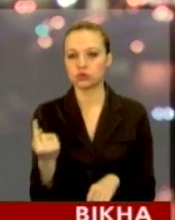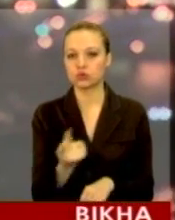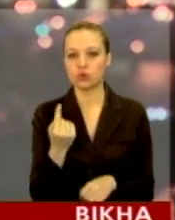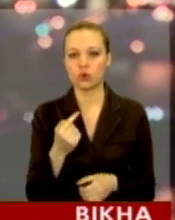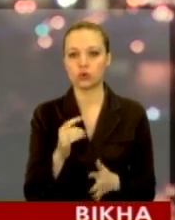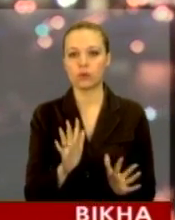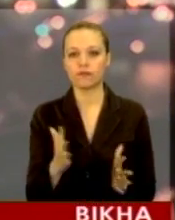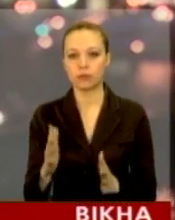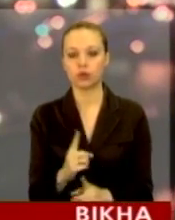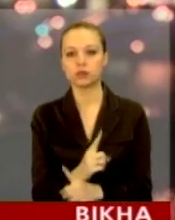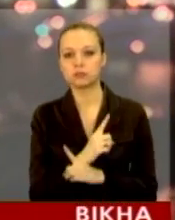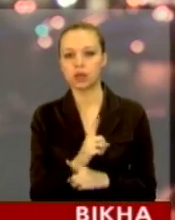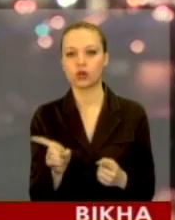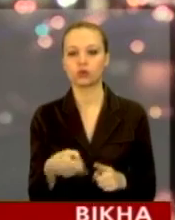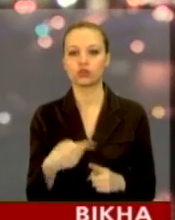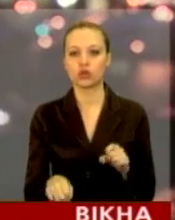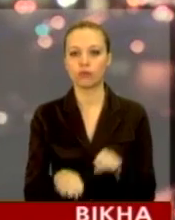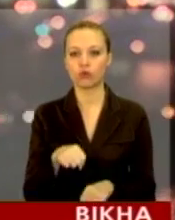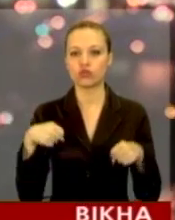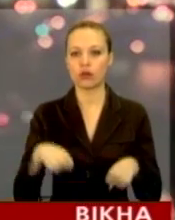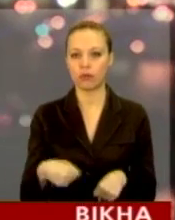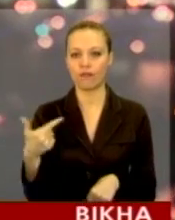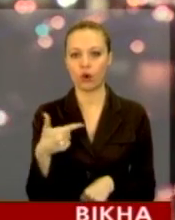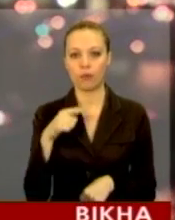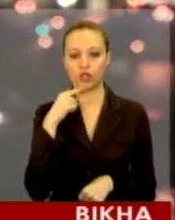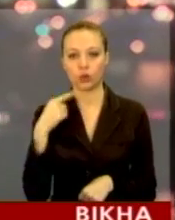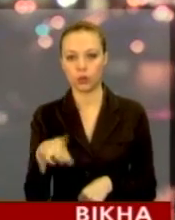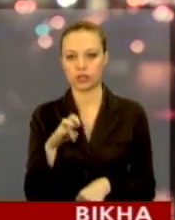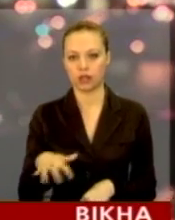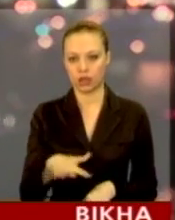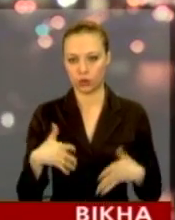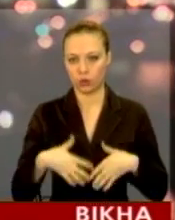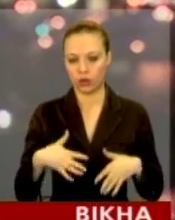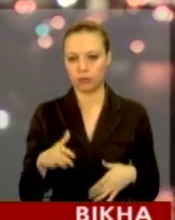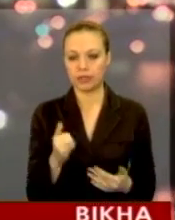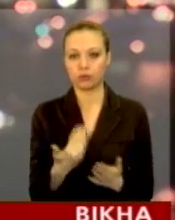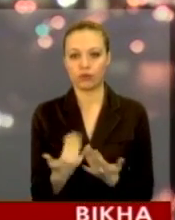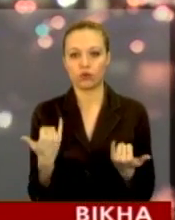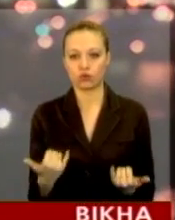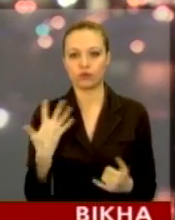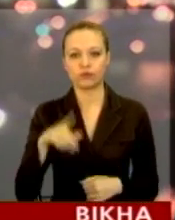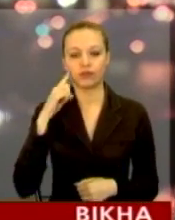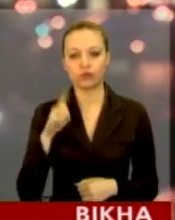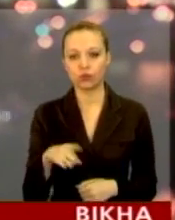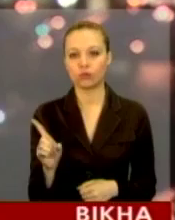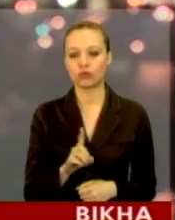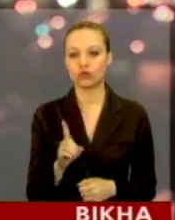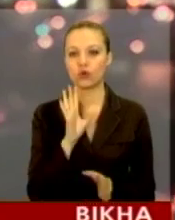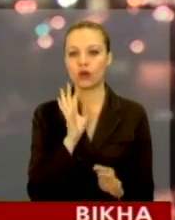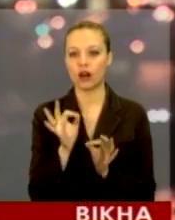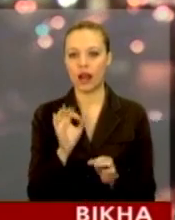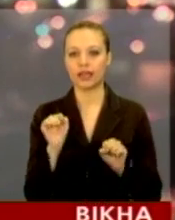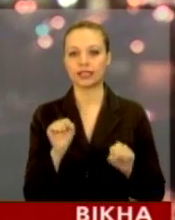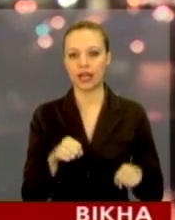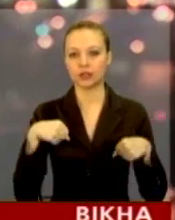жодного випадку смерті чи порушення прав громадян Росії на території Криму. І буквально щойно стало відомо про те, що Рада